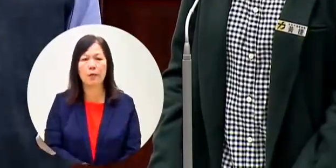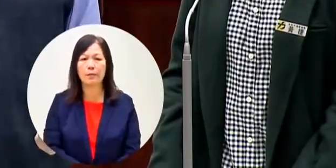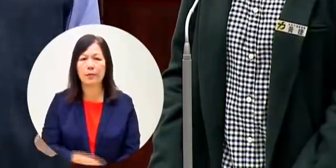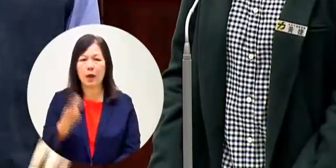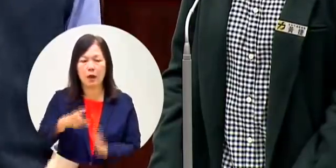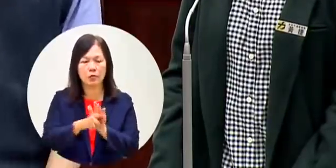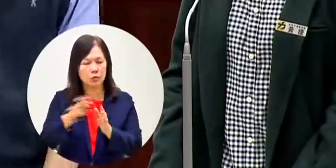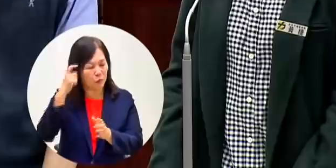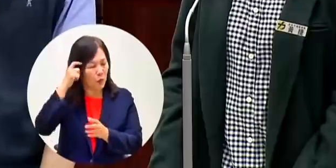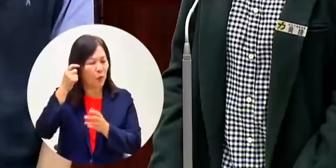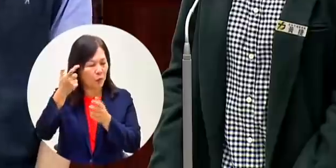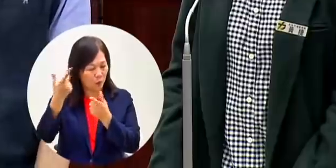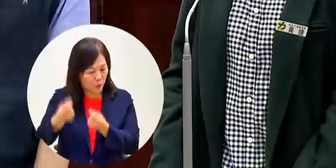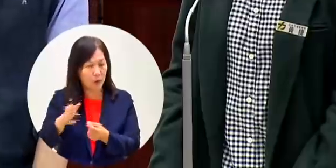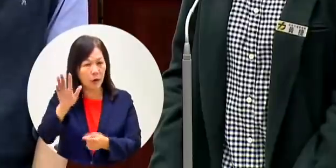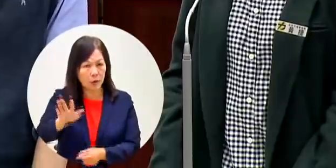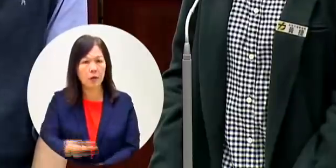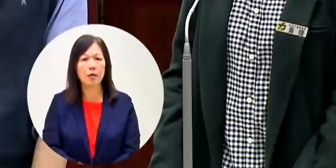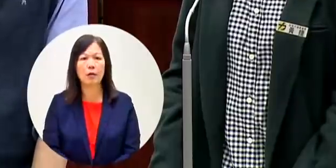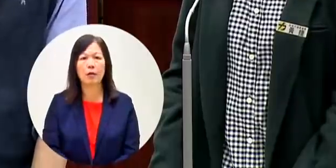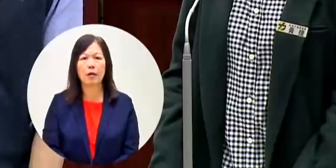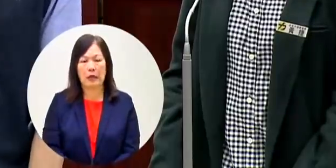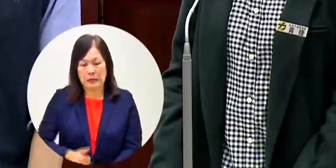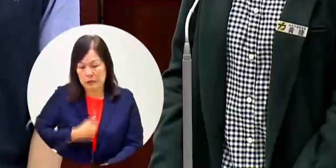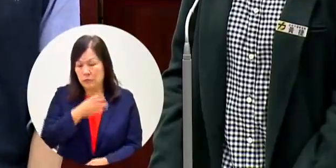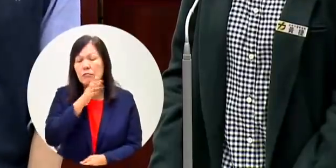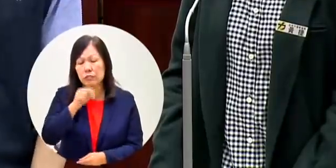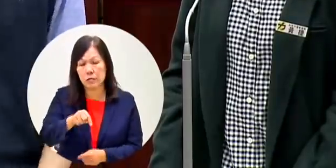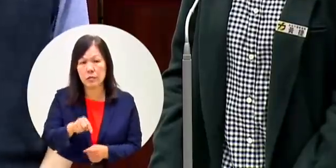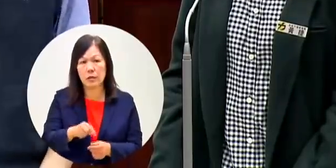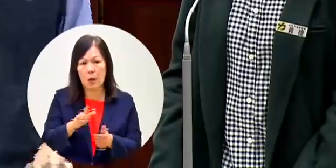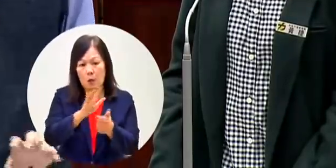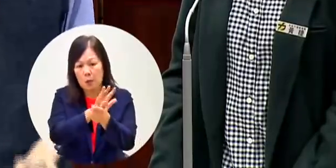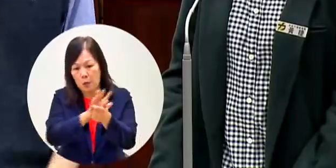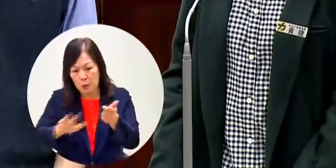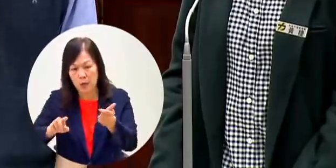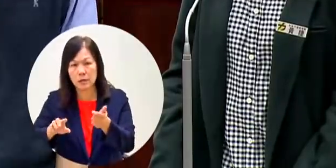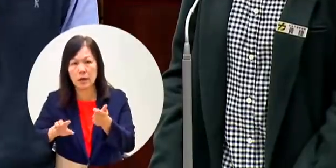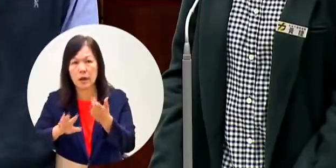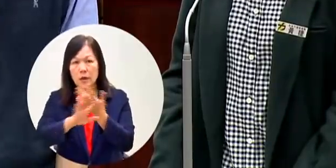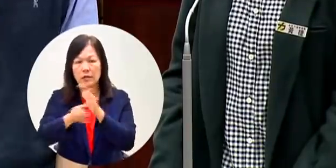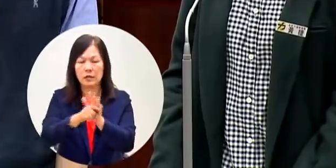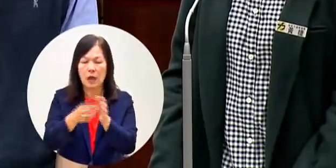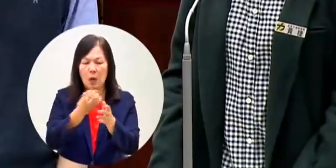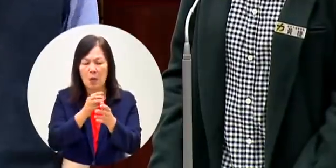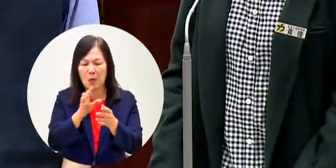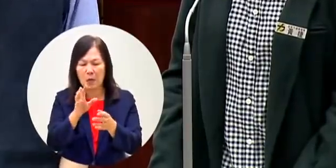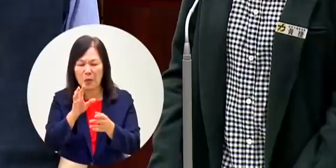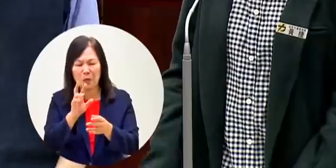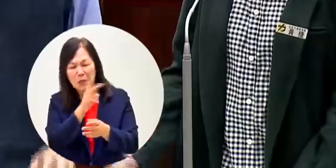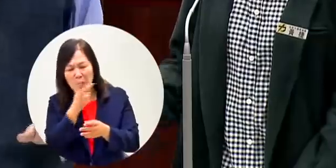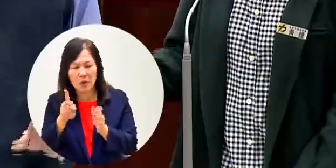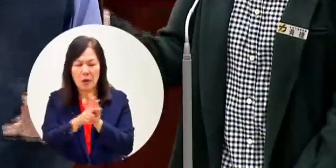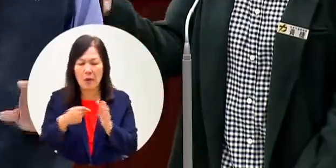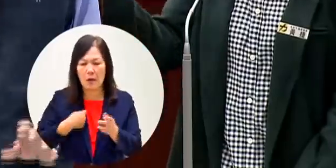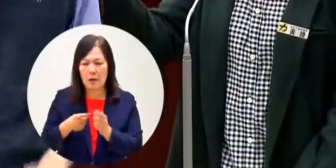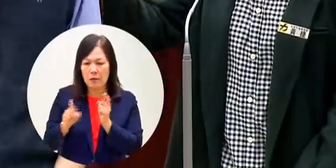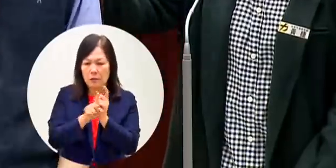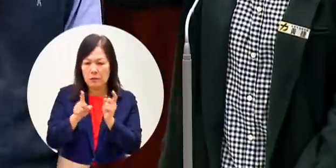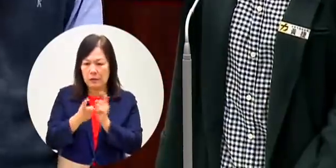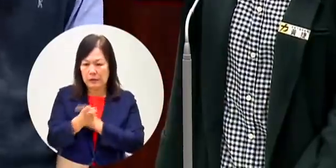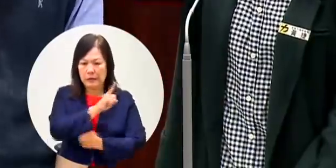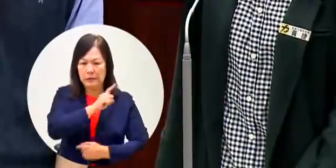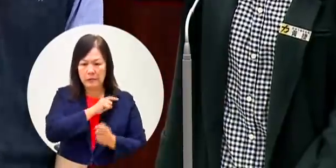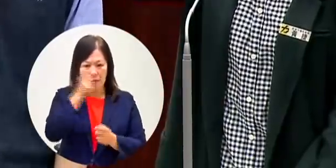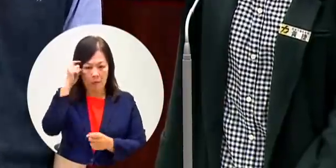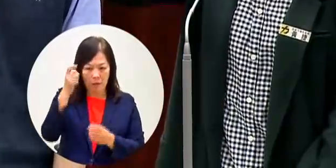如此。至于再衍生出去一些有的没的，我们有的时候自己都非常错愕，都非常错愕。我们